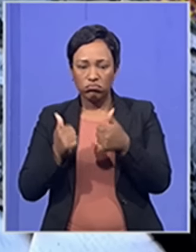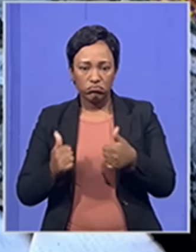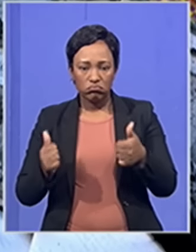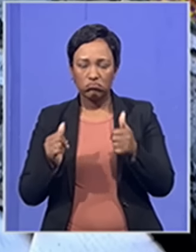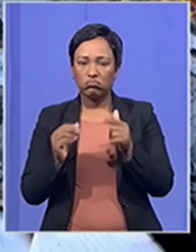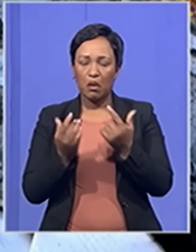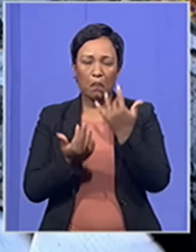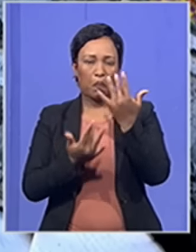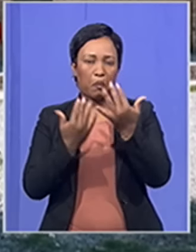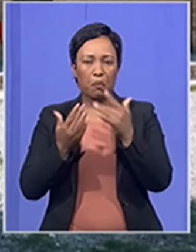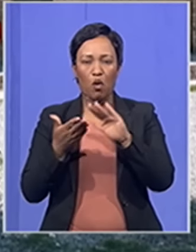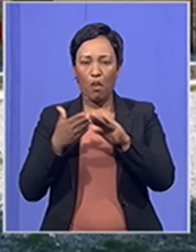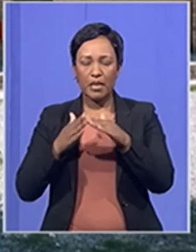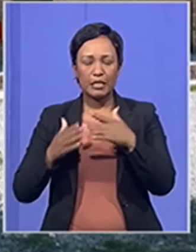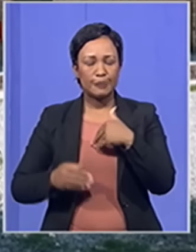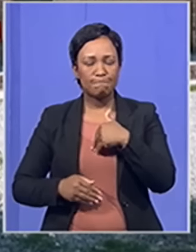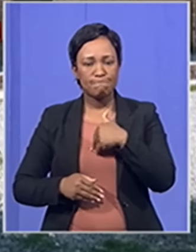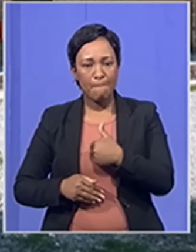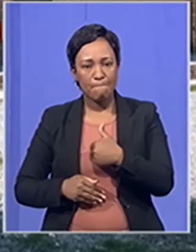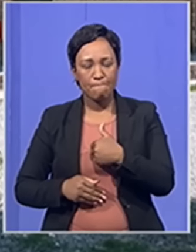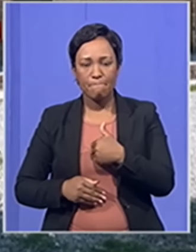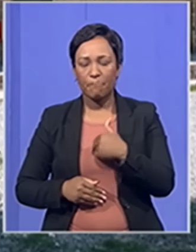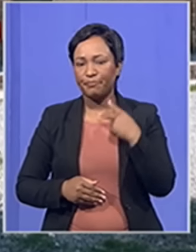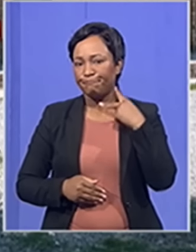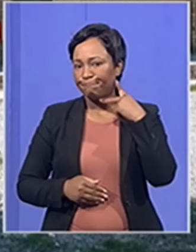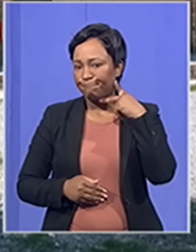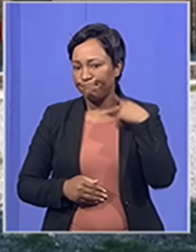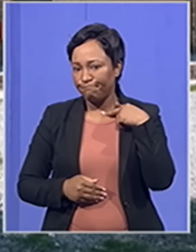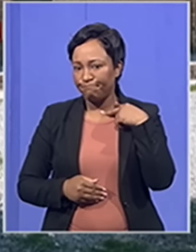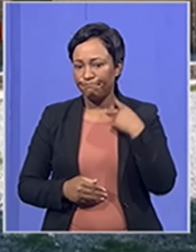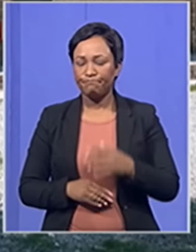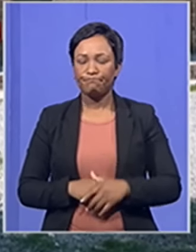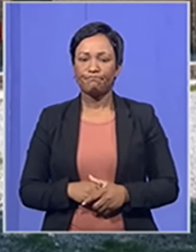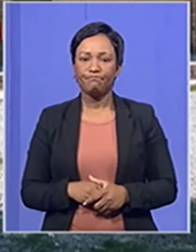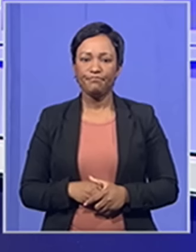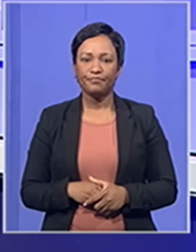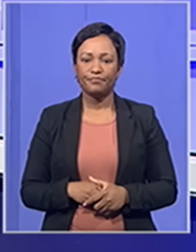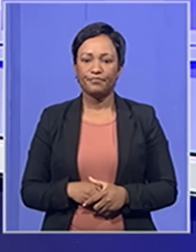shakgetse. Itumeleng Khajane, SABC News, Rustenburg.